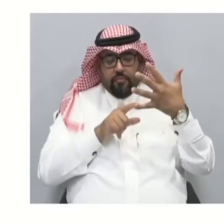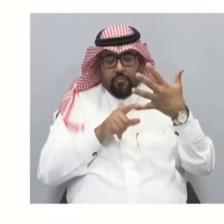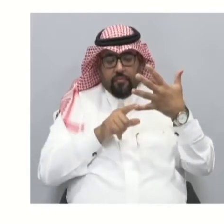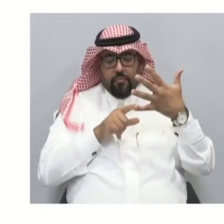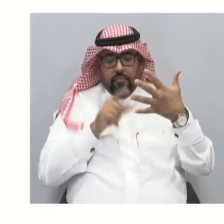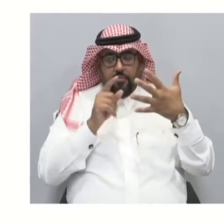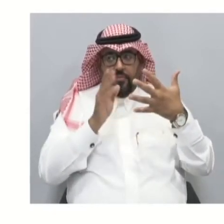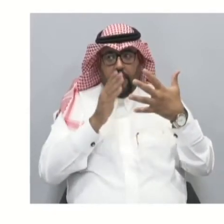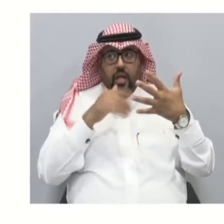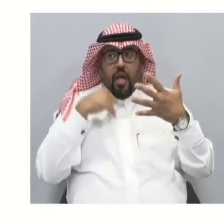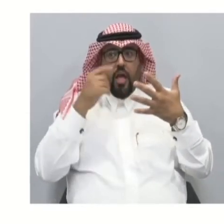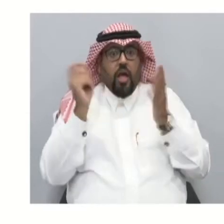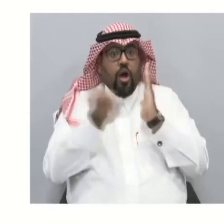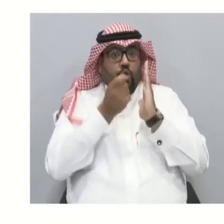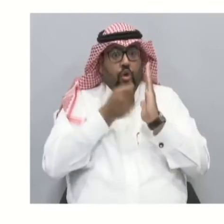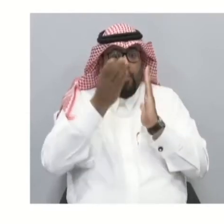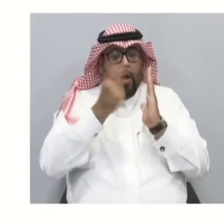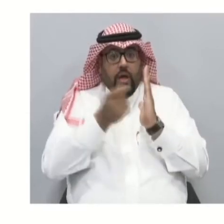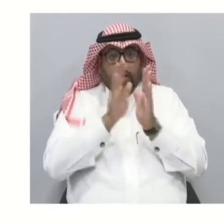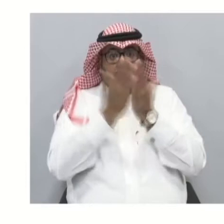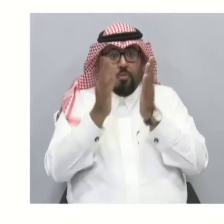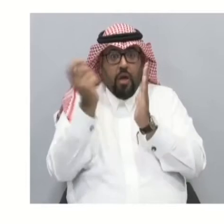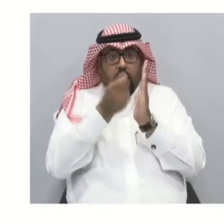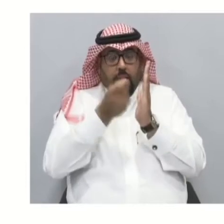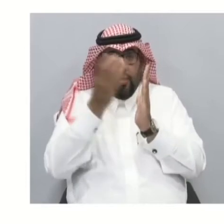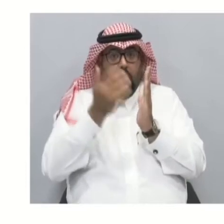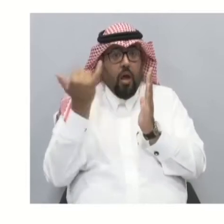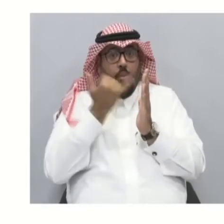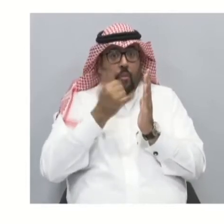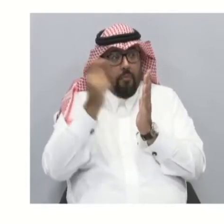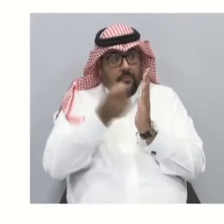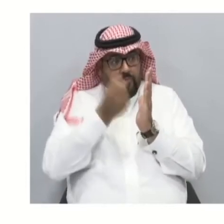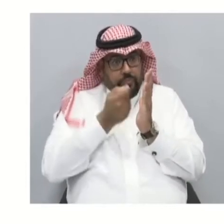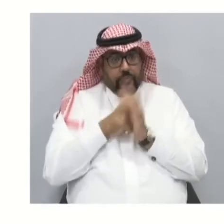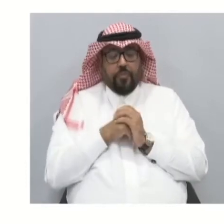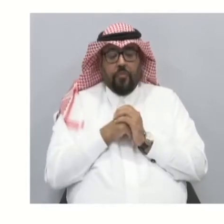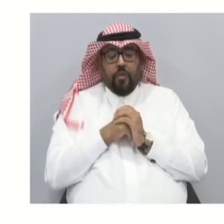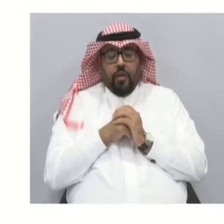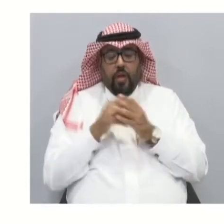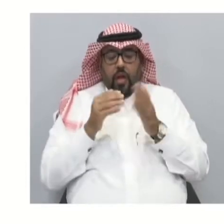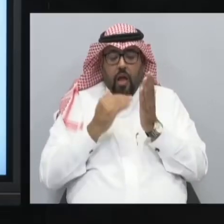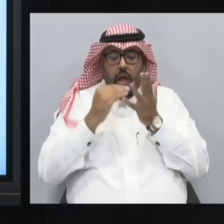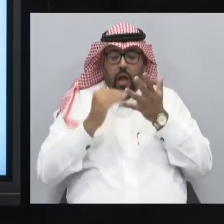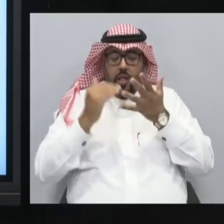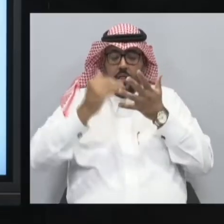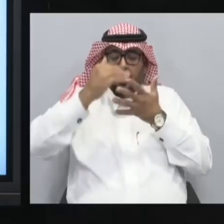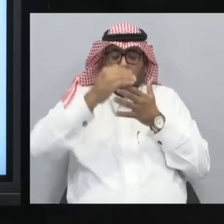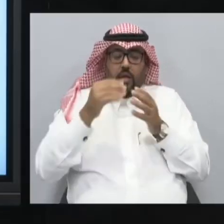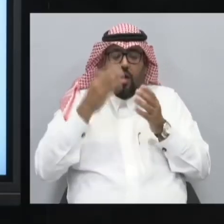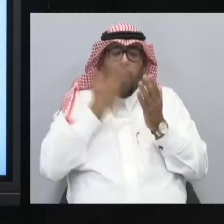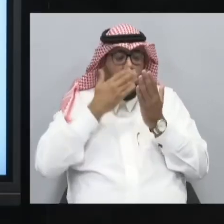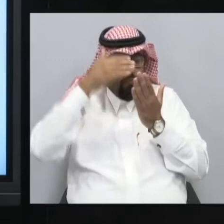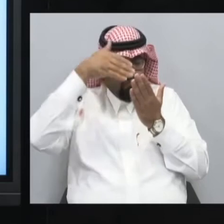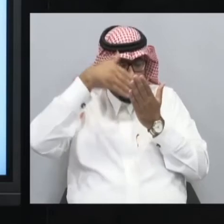هذه هي الخمس. تريد منك الآن أن تكتبها، أحضر كتابك وبإمكانك أيضا الكتابة. خطوات القراءة